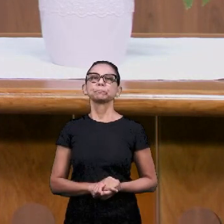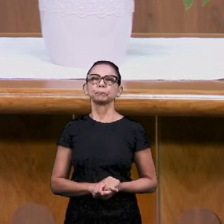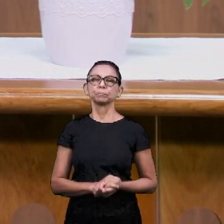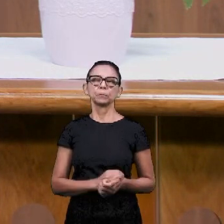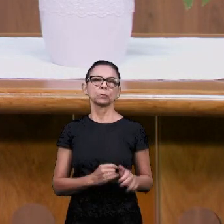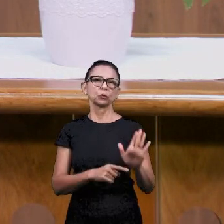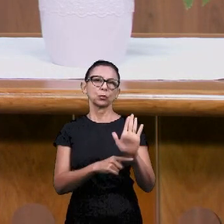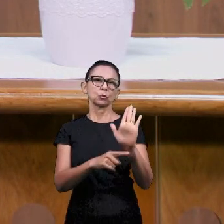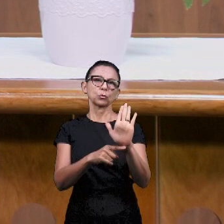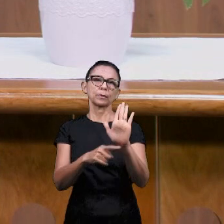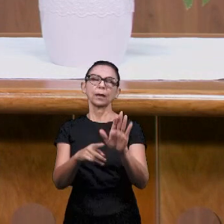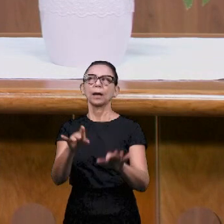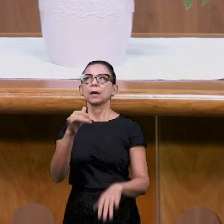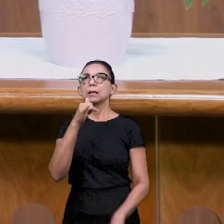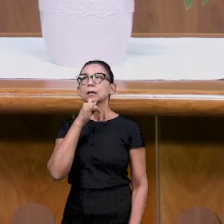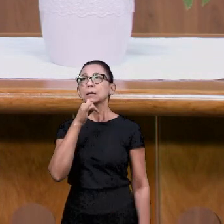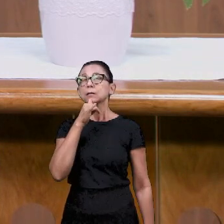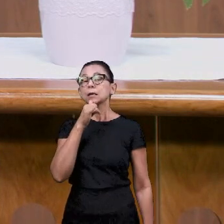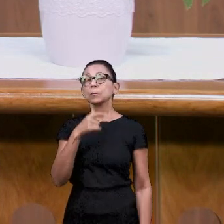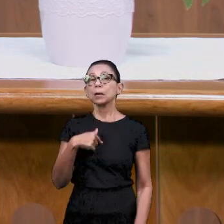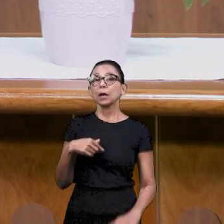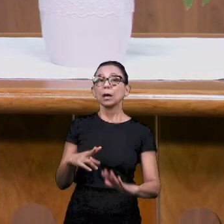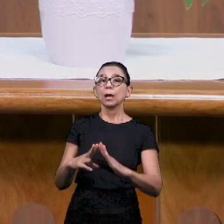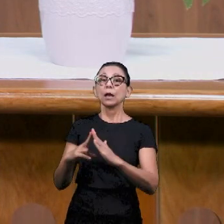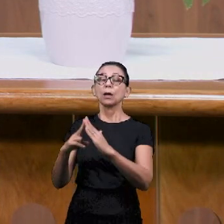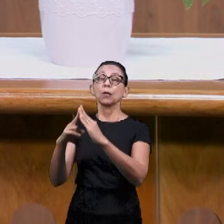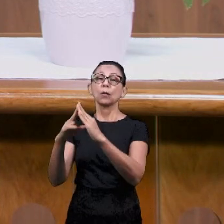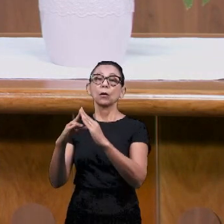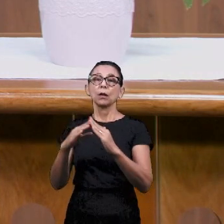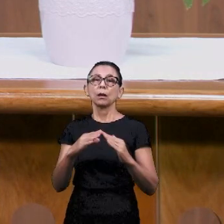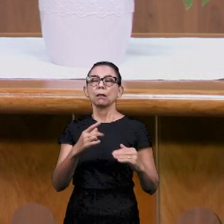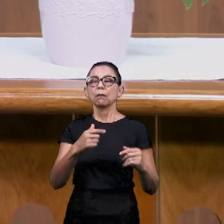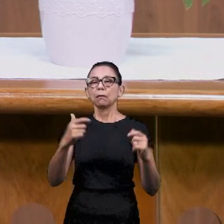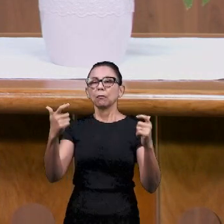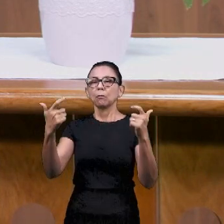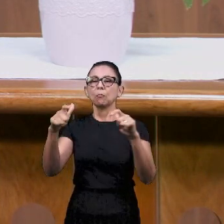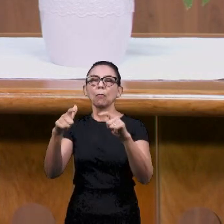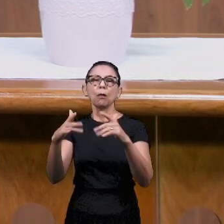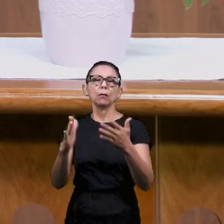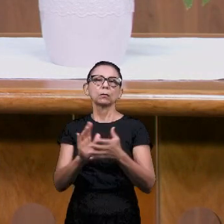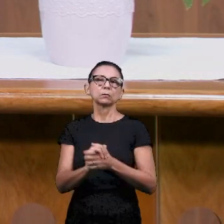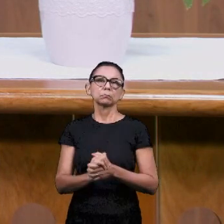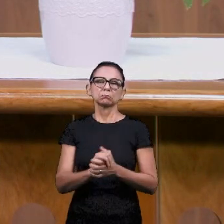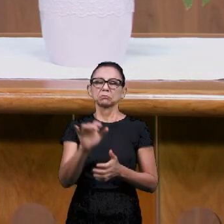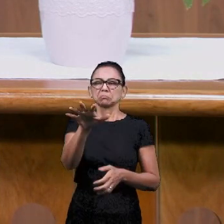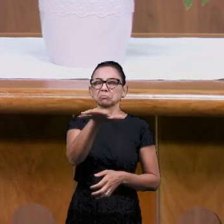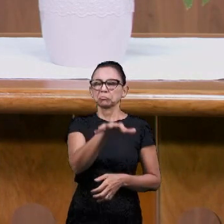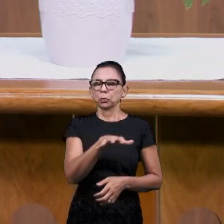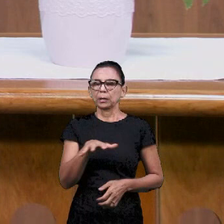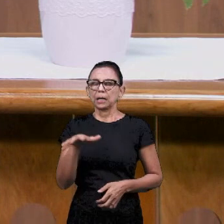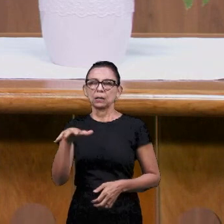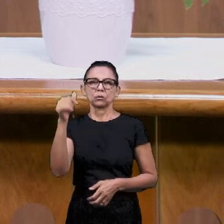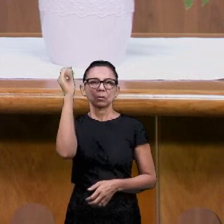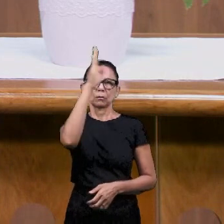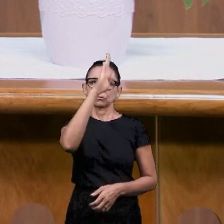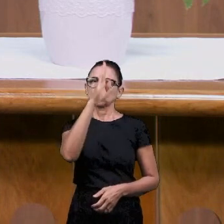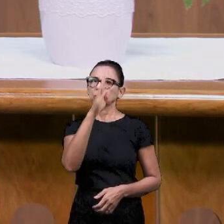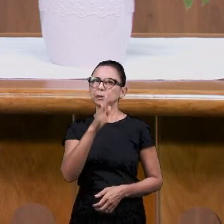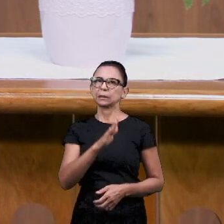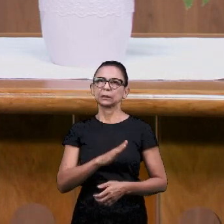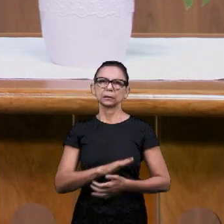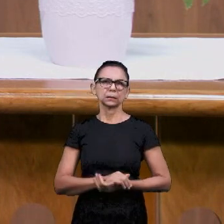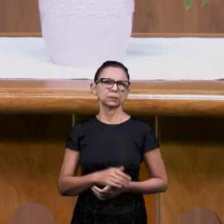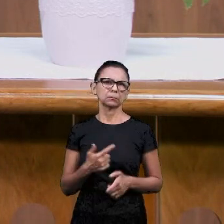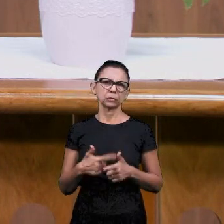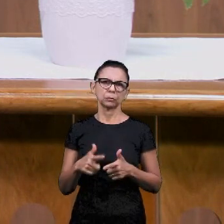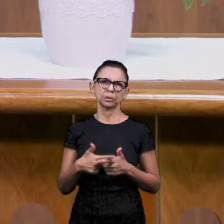pour la personne. Ah, j'habite dans une ville du Nord-Est, il y a quelqu'un qui habite au sud du Brésil, pas de problème. Envoyez cette information,